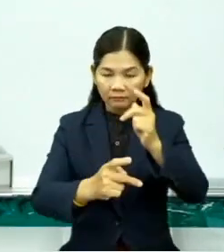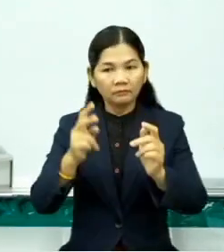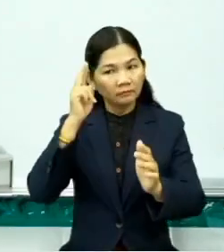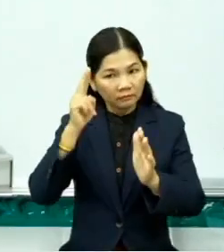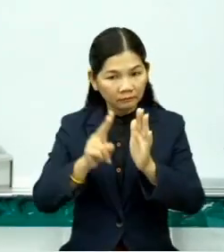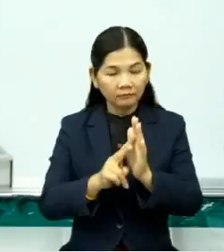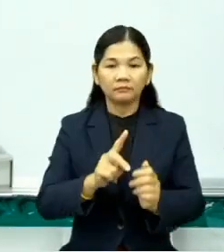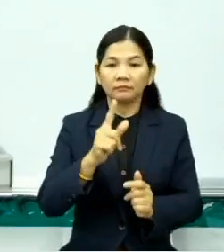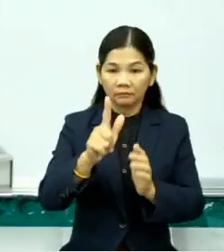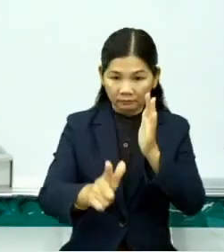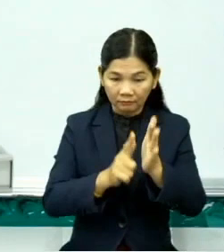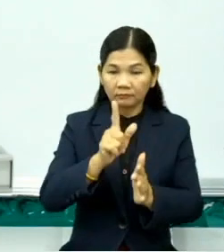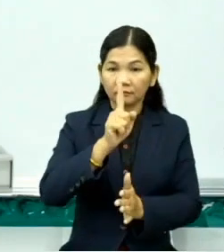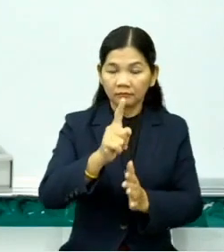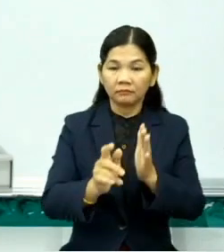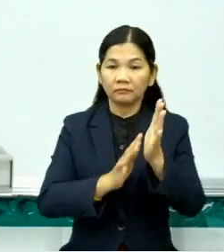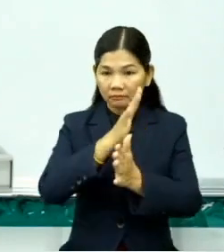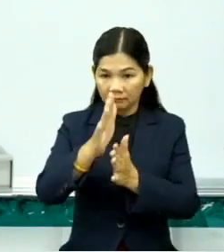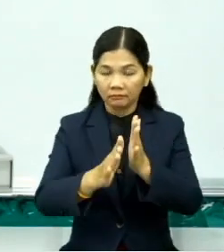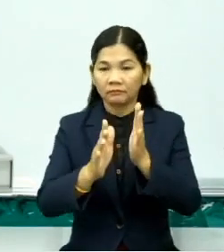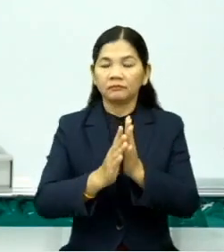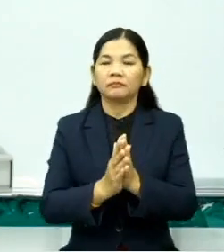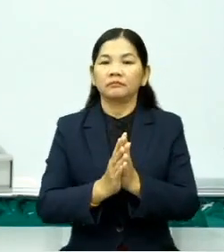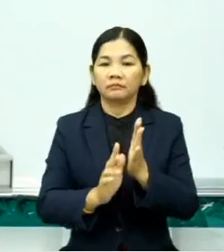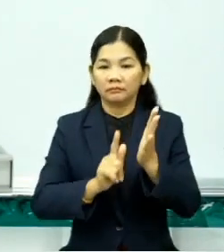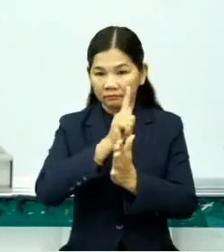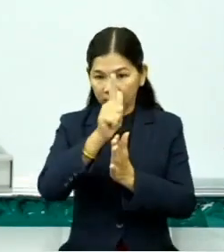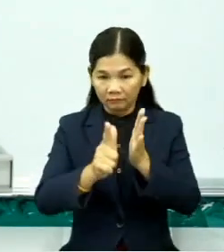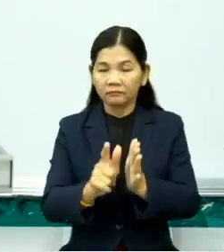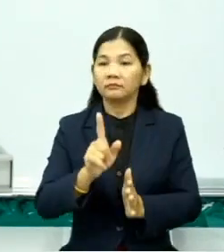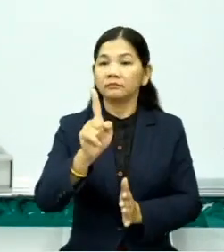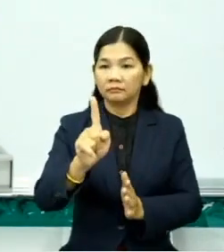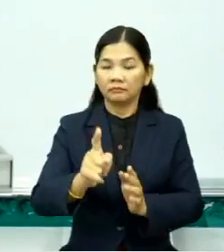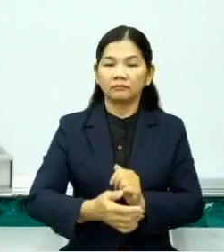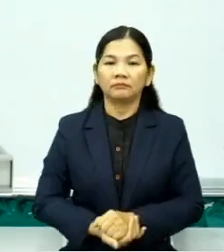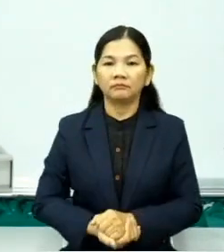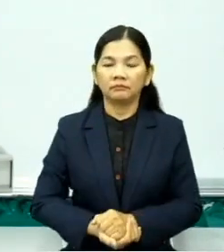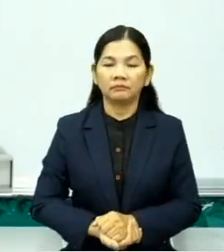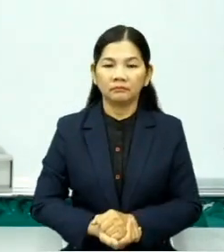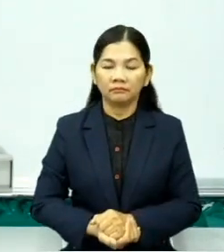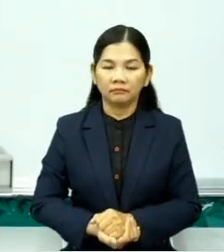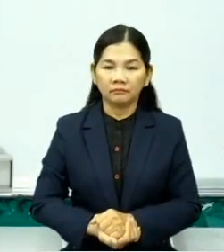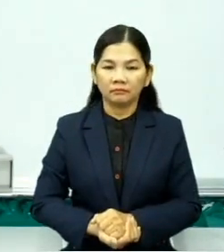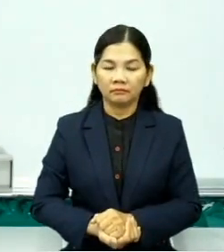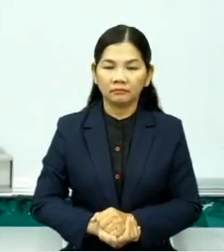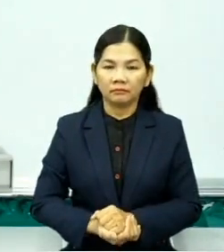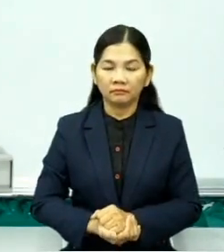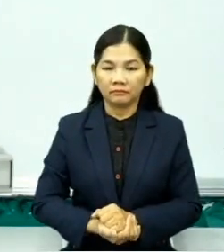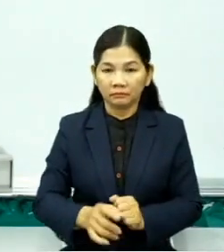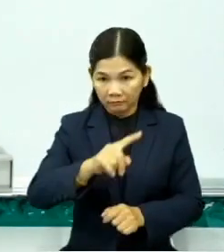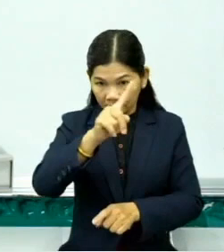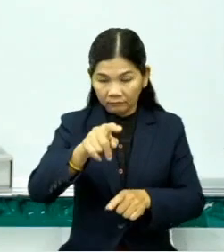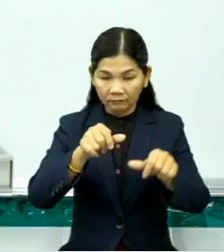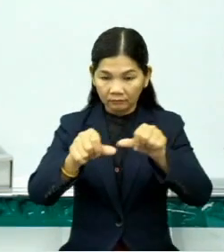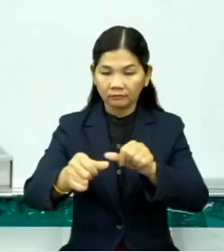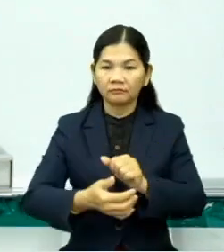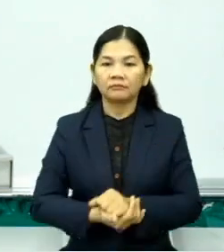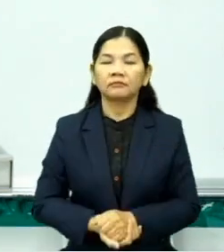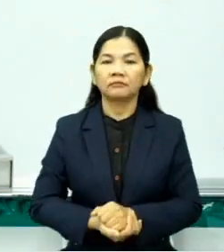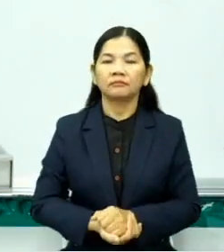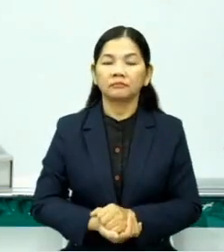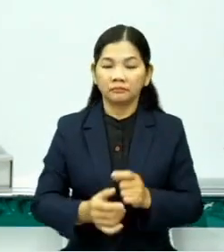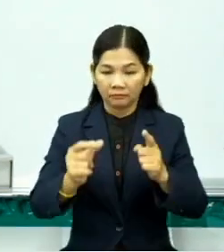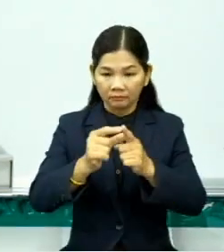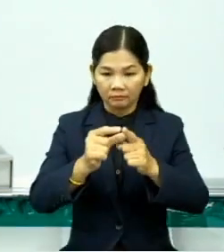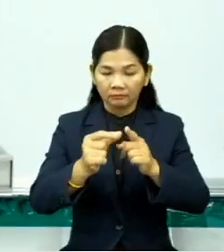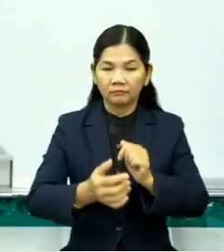ល់ជាតិមួយសញ្ញាសម្គាល់ជាតិមួយចាល្អណាស់កូនទាំងអស់គ្នាចាឥឡូវកូនស្ដាប់សំណួរបន្តទៀតកូនអញ្ចឹងតើ